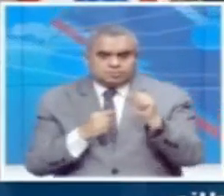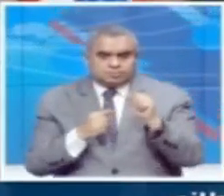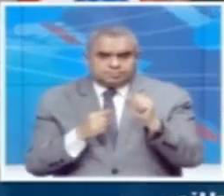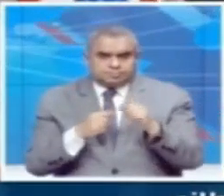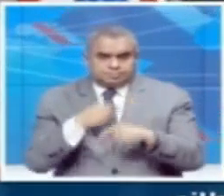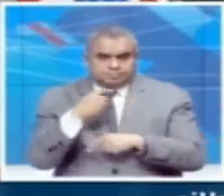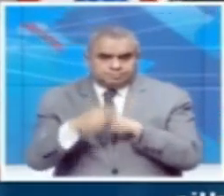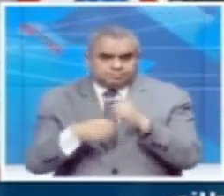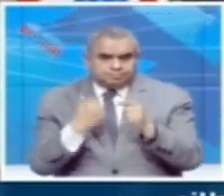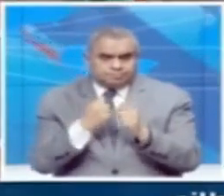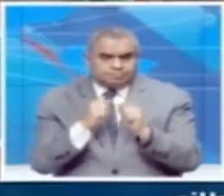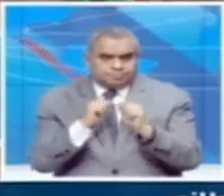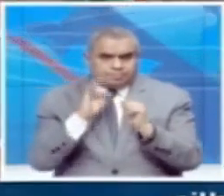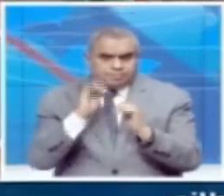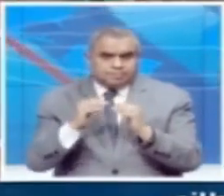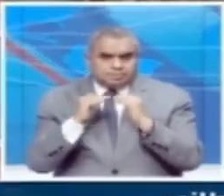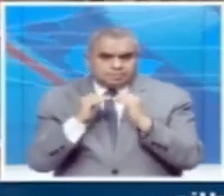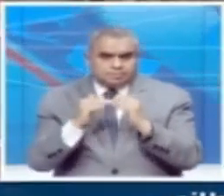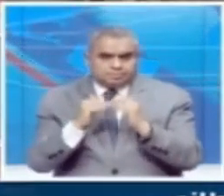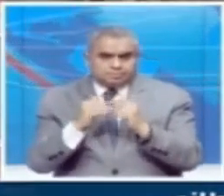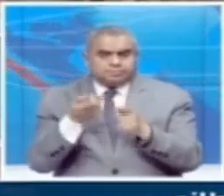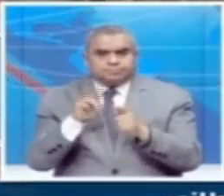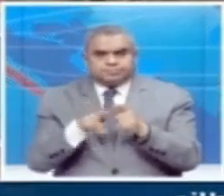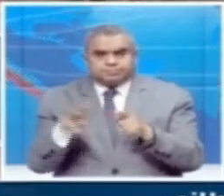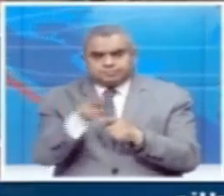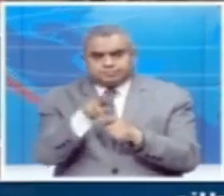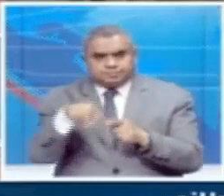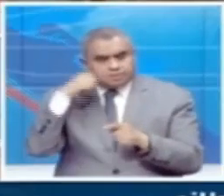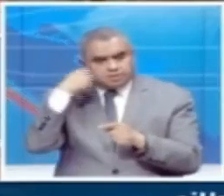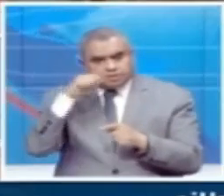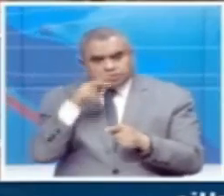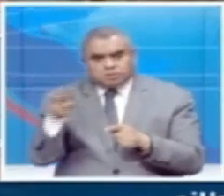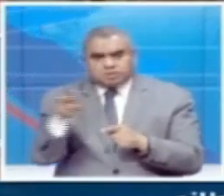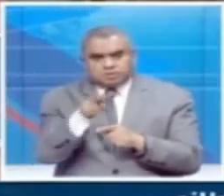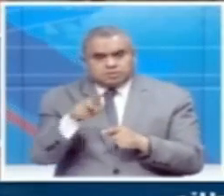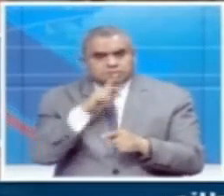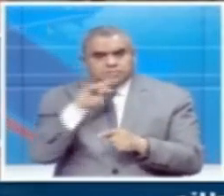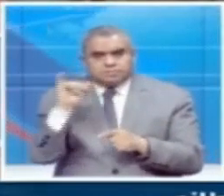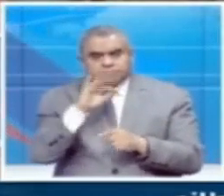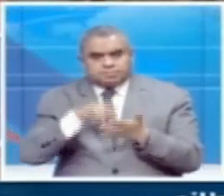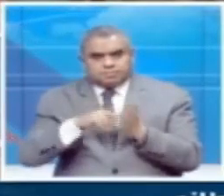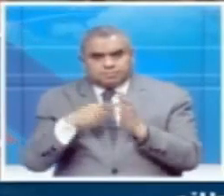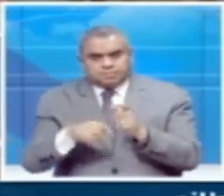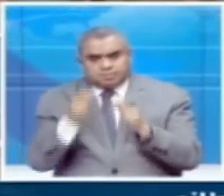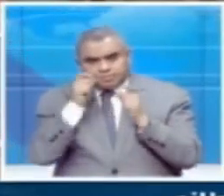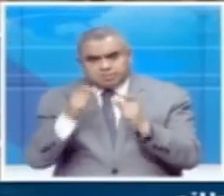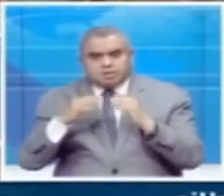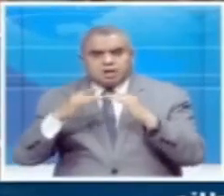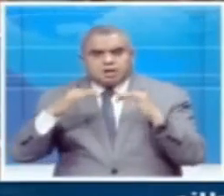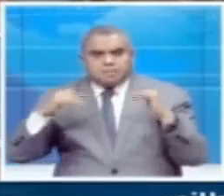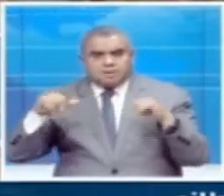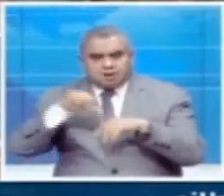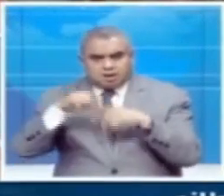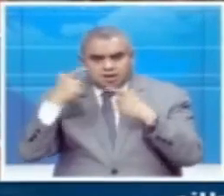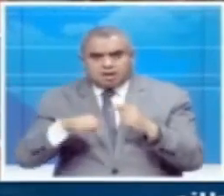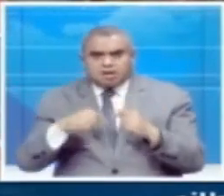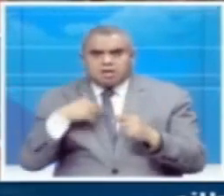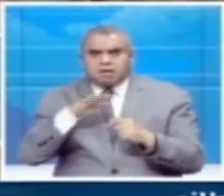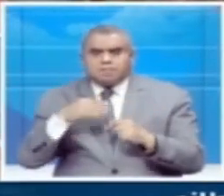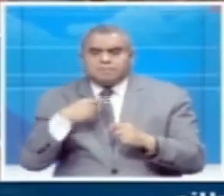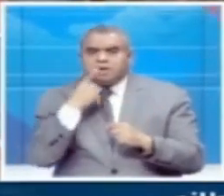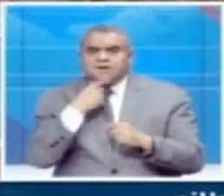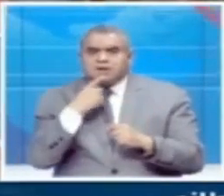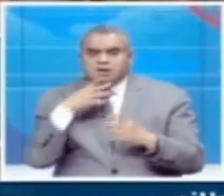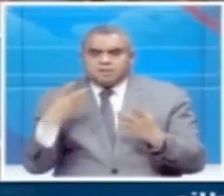سلام واستقرار. كما أكد الوزيران على أهمية تأمين الملاحة في البحر الأحمر والتعاون بين